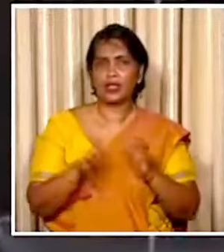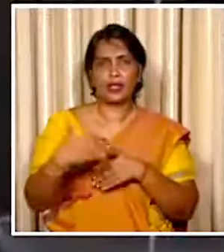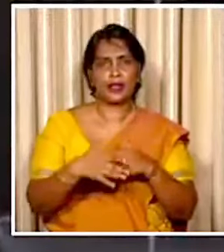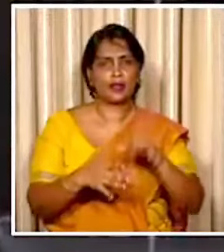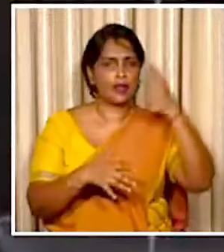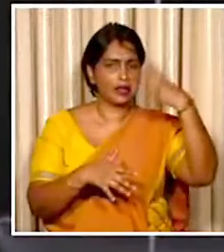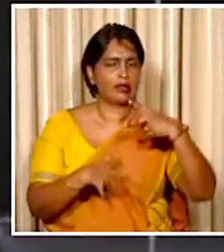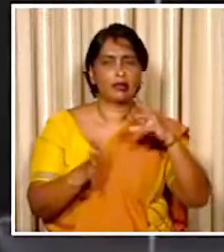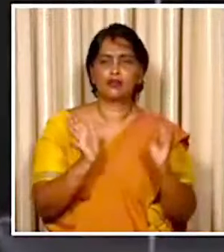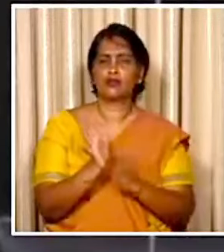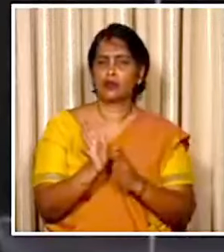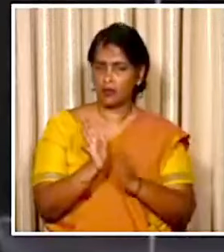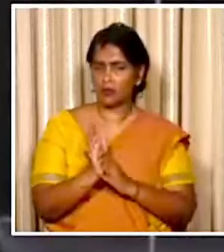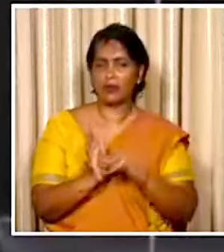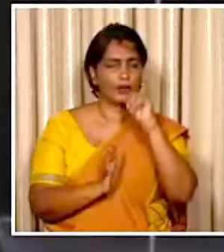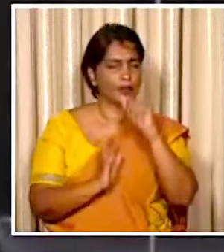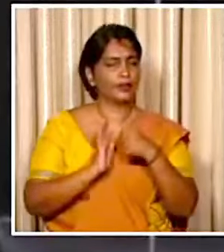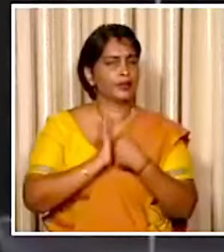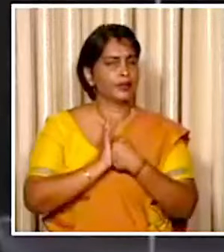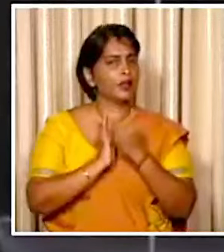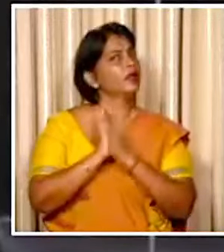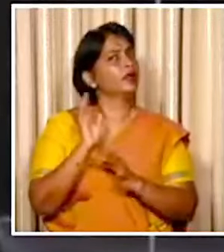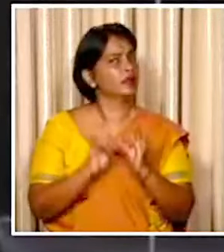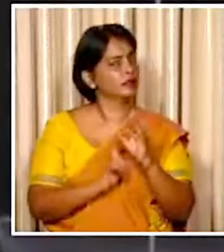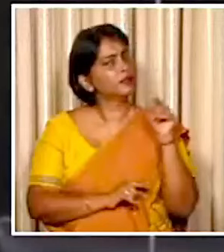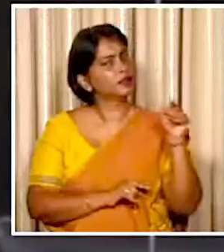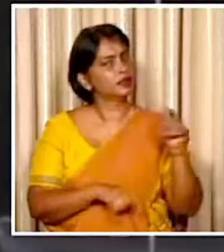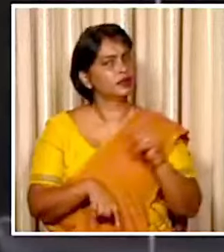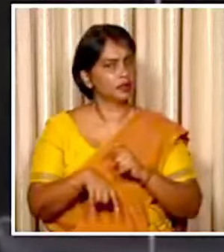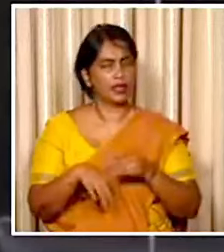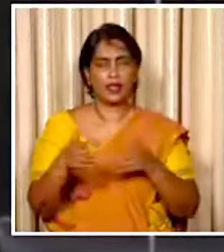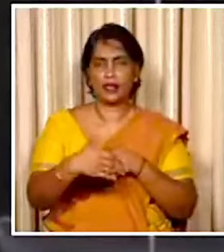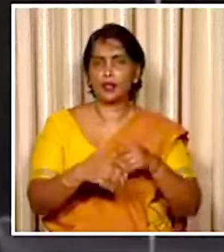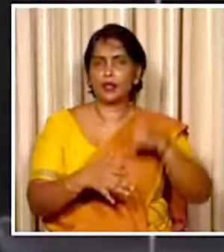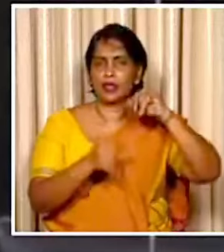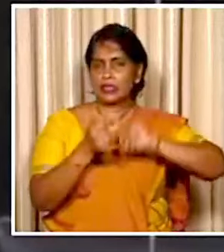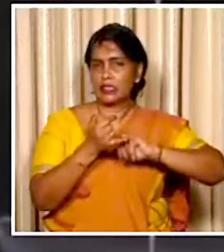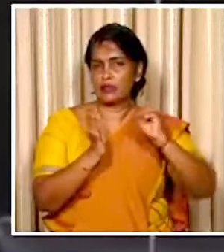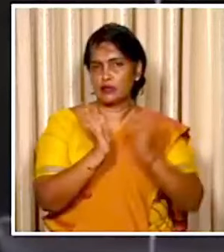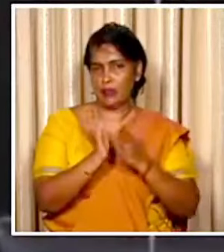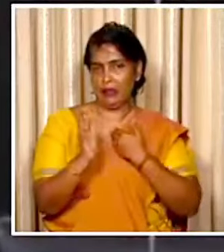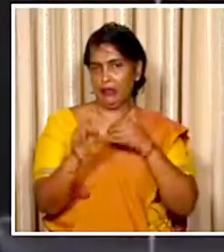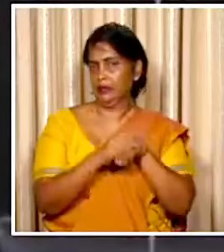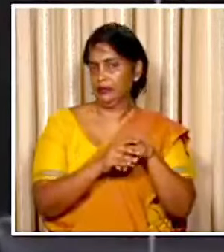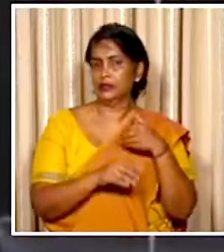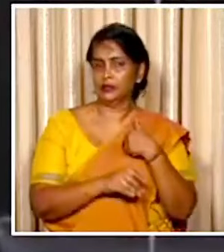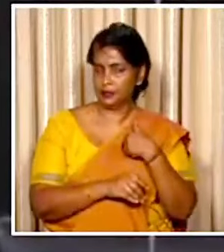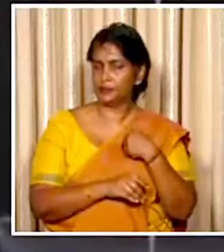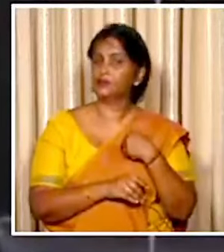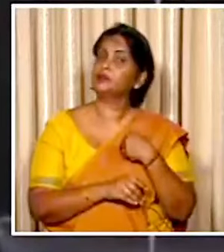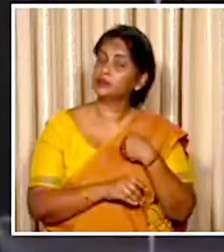කමිටුව පිළිබඳව. ඇත්තටම ගරු ඇමතිතුමනි, ඒ අවස්ථාවේ කැබිනට් අණු කමිටුවේ මම සමාජිකයෙක්. ඒ